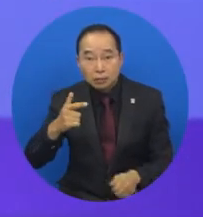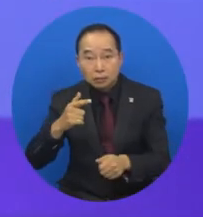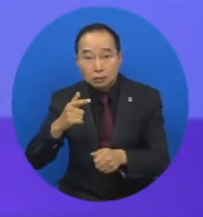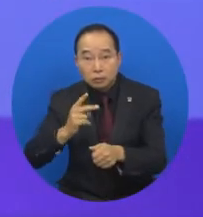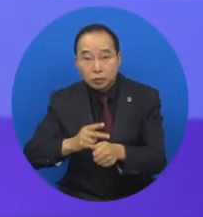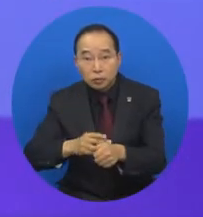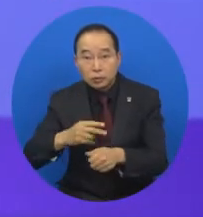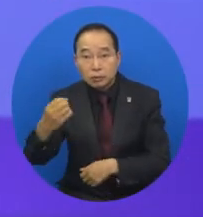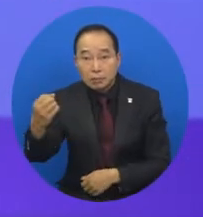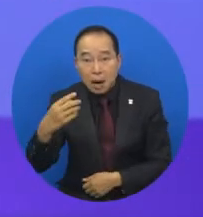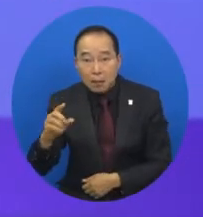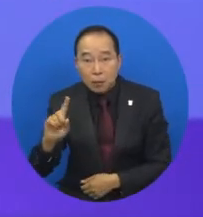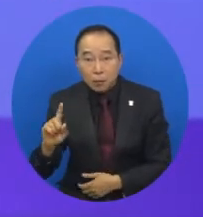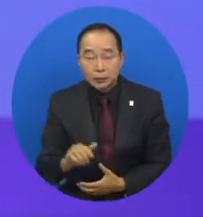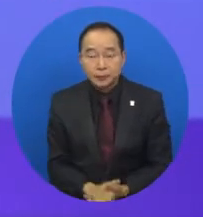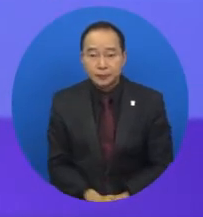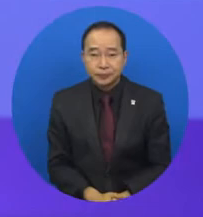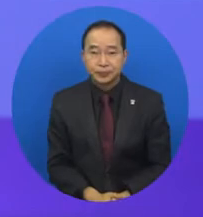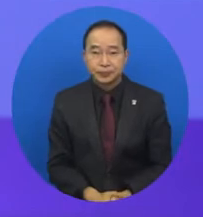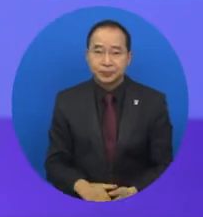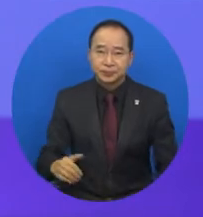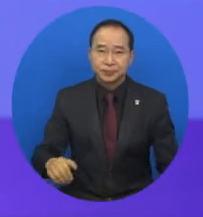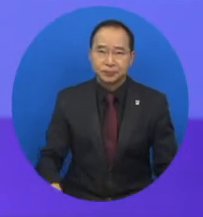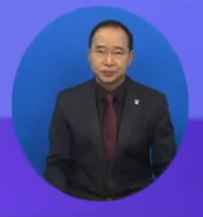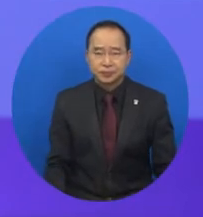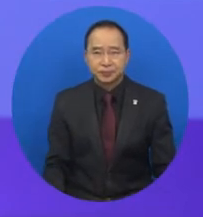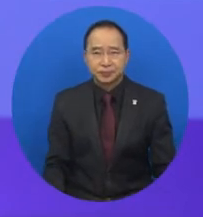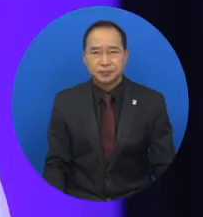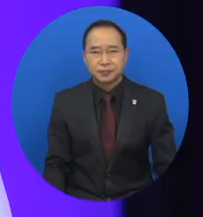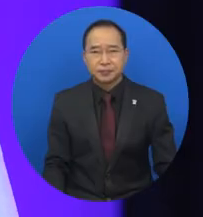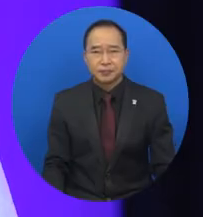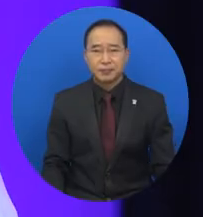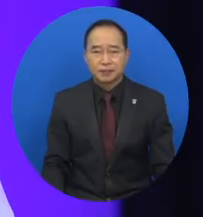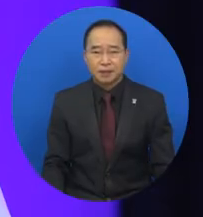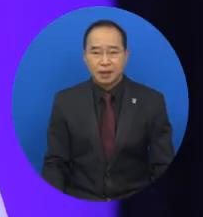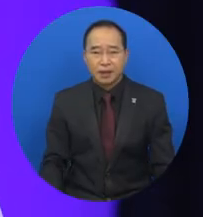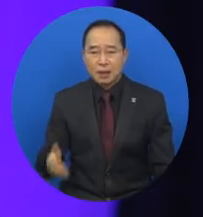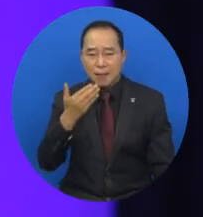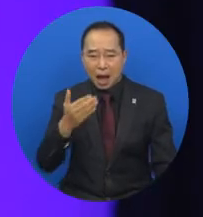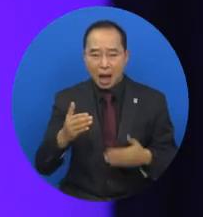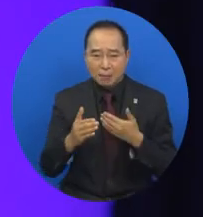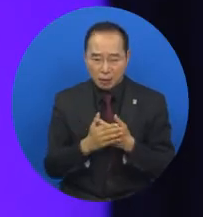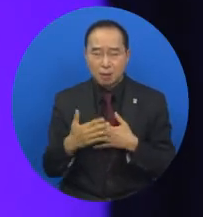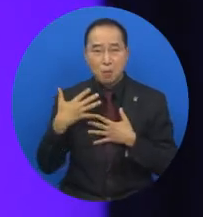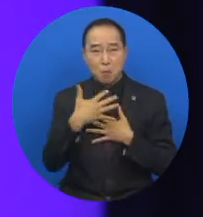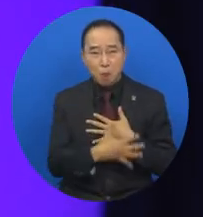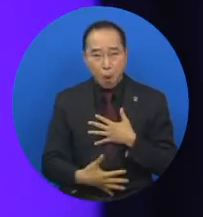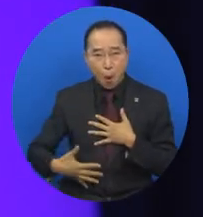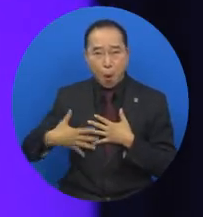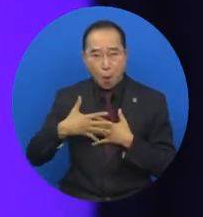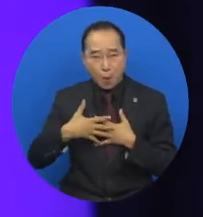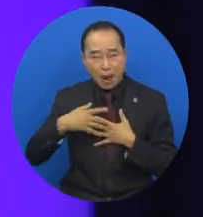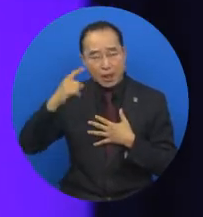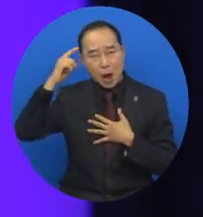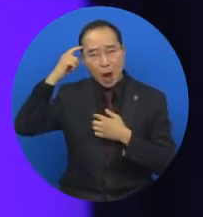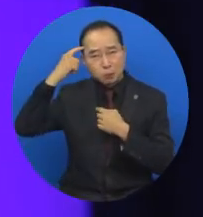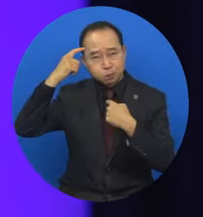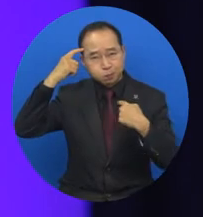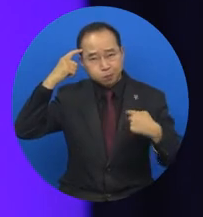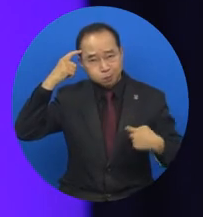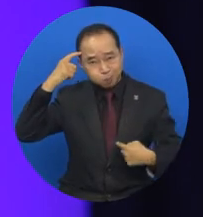호프만 소토 선생님께서 이런 안내 멘트를 하고 계실 때였어요. 될수 있는 한 의식적으로 그리고